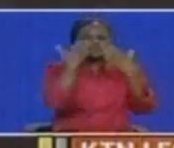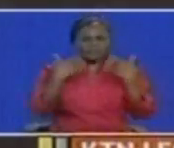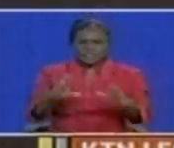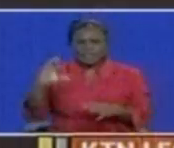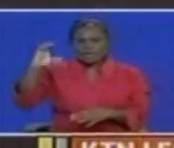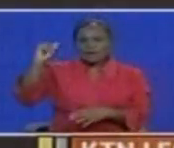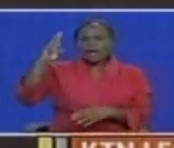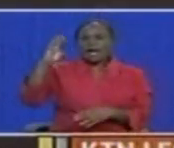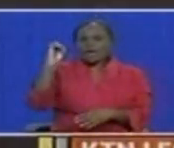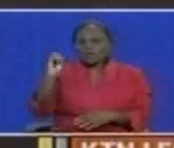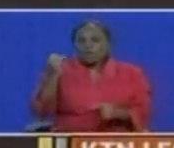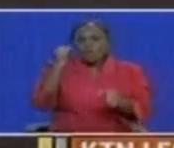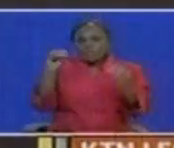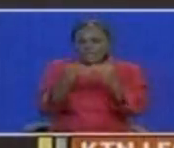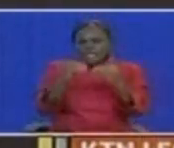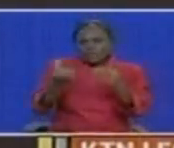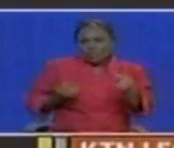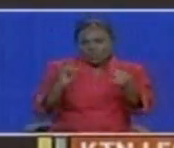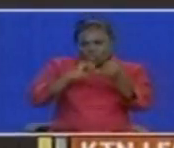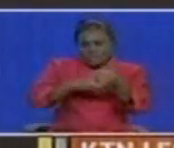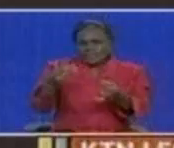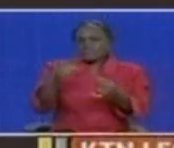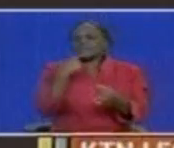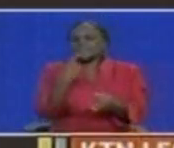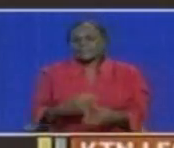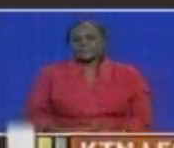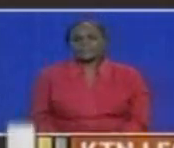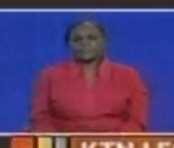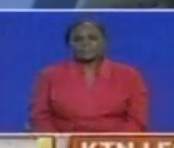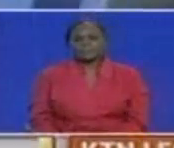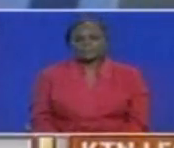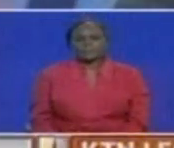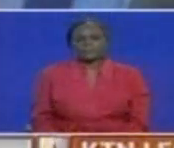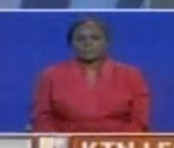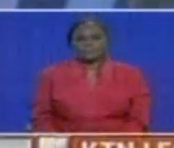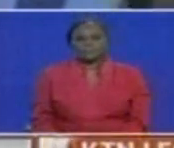Nderi alikutana na wajane hao na kutuandalia taarifa ifuatayo.